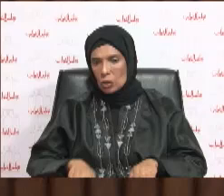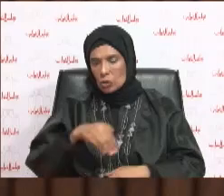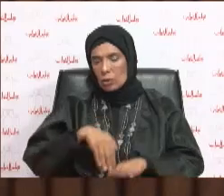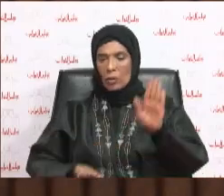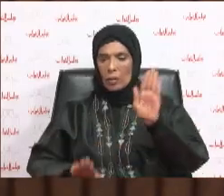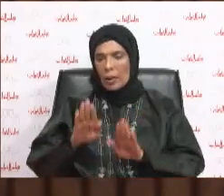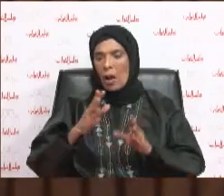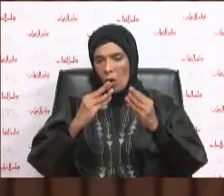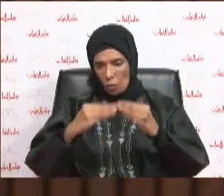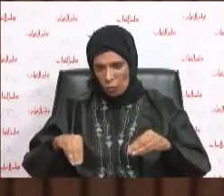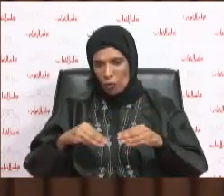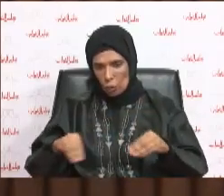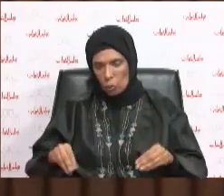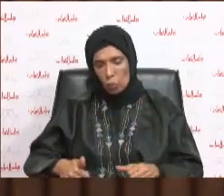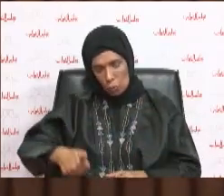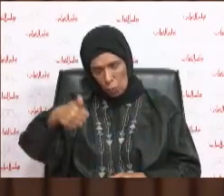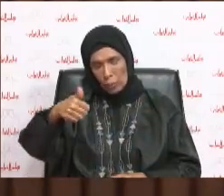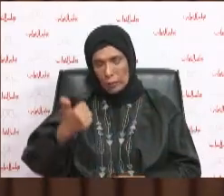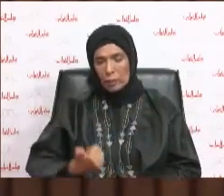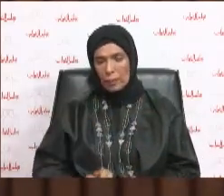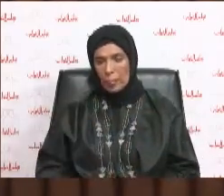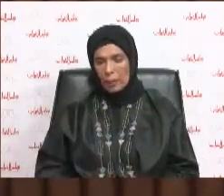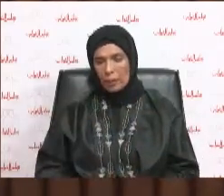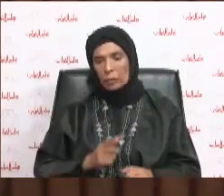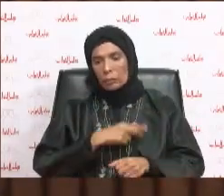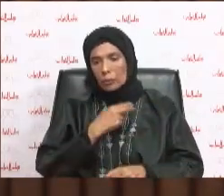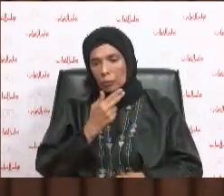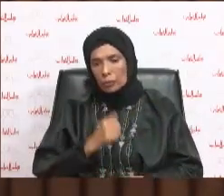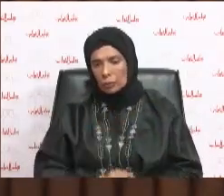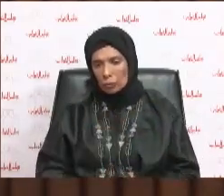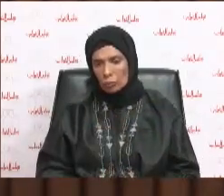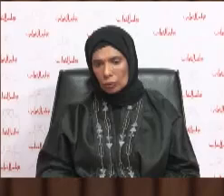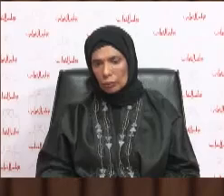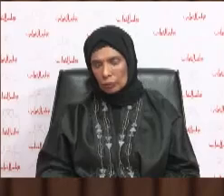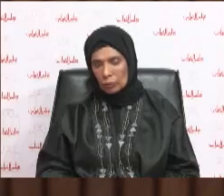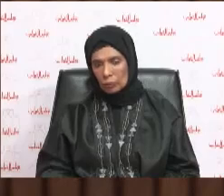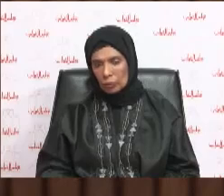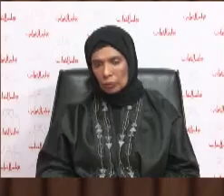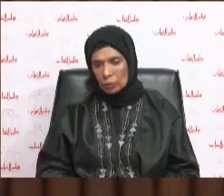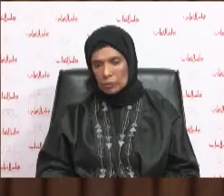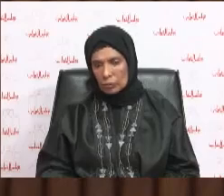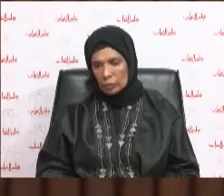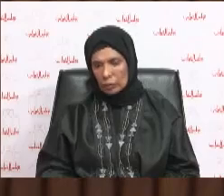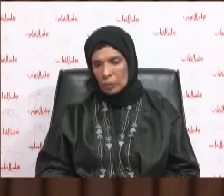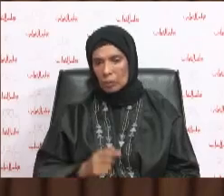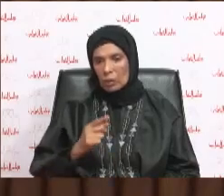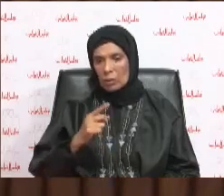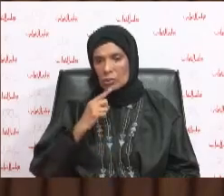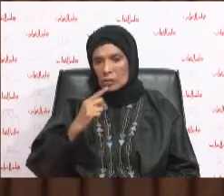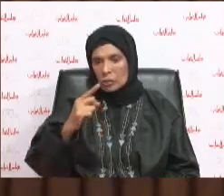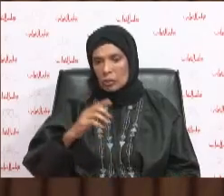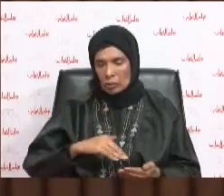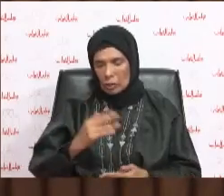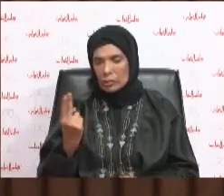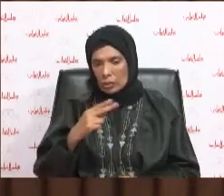في حلول ثانية تقدرون أن أنتم تسوونها، مثلا تنزلون يعني من سنوات خدمته، مثلا إذا